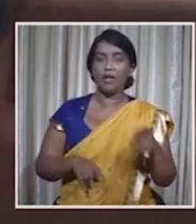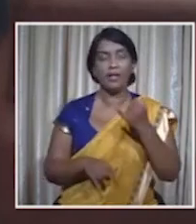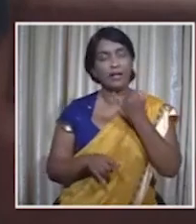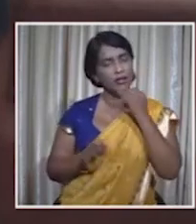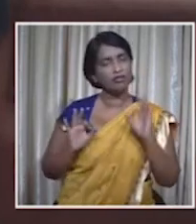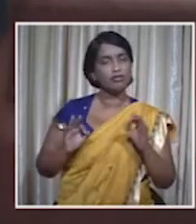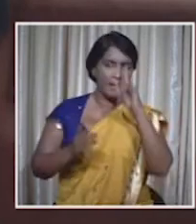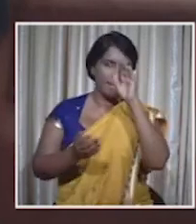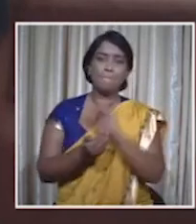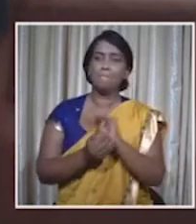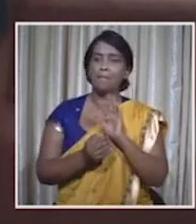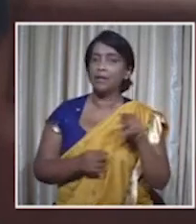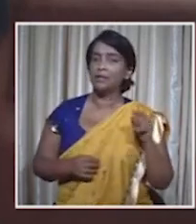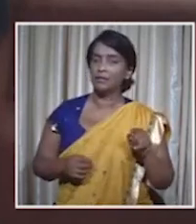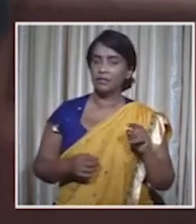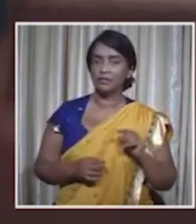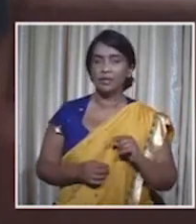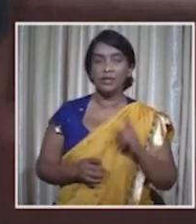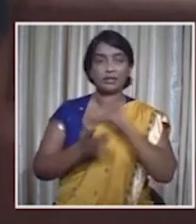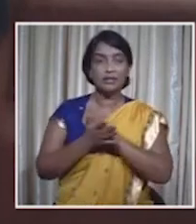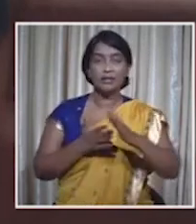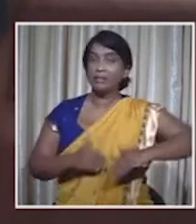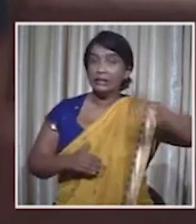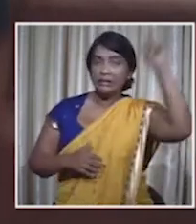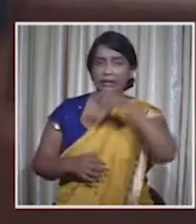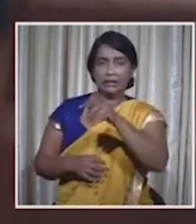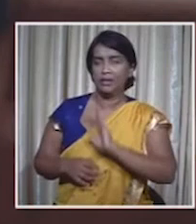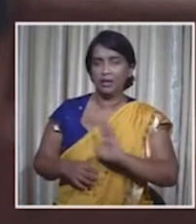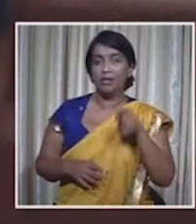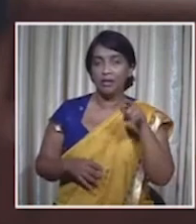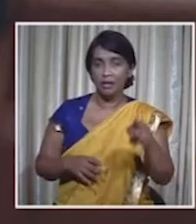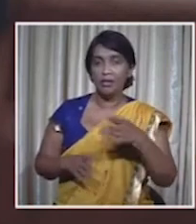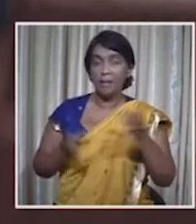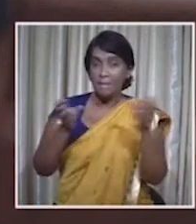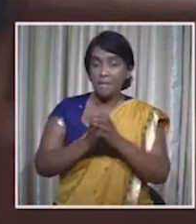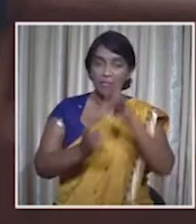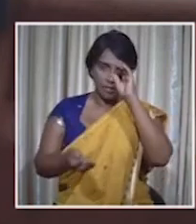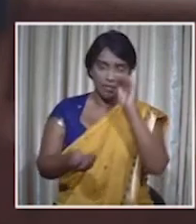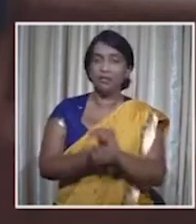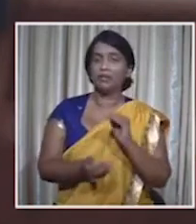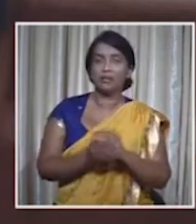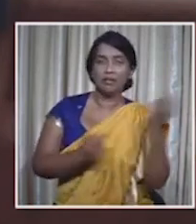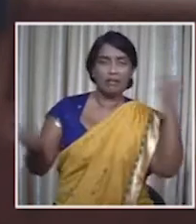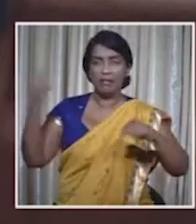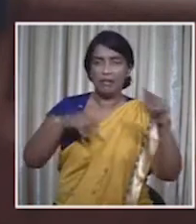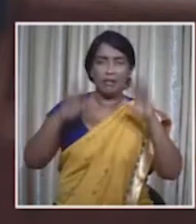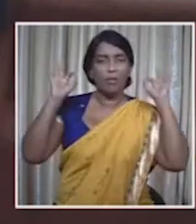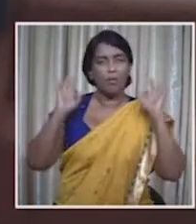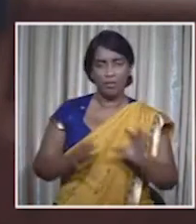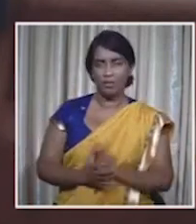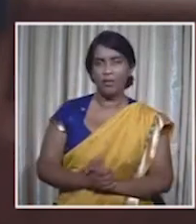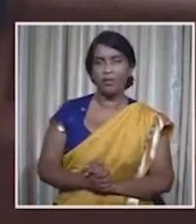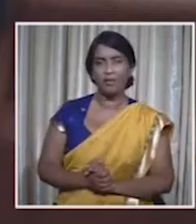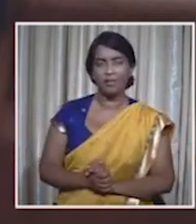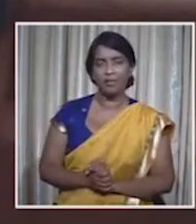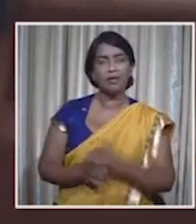රැකෙන්න ඕනේ. මේ ඔය චම්පි කරන්නම කළා එහෙම නෙමෙයි. මේ මහා පක්ෂය රැකගන්න. එහෙන් මෙහෙන් ගේම් ගහන්නේ නැතුව. අවසන් කරන්න. එහෙන්